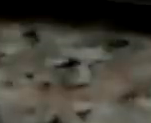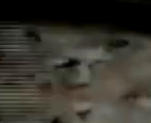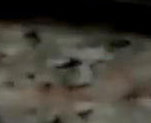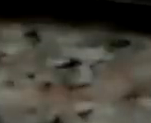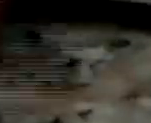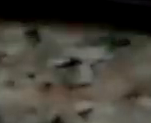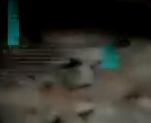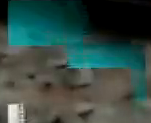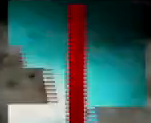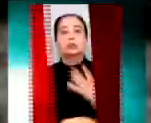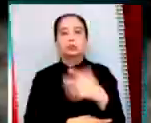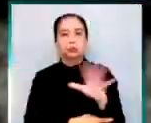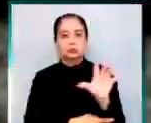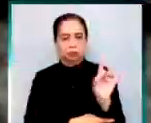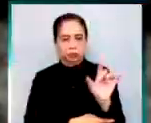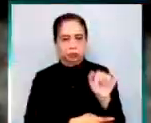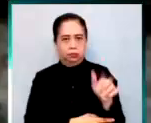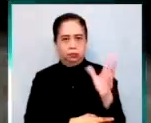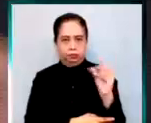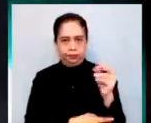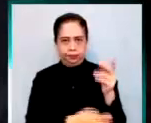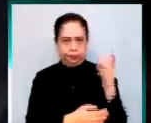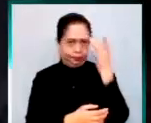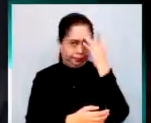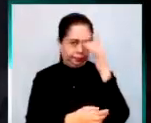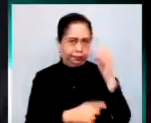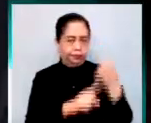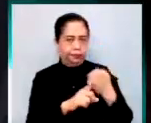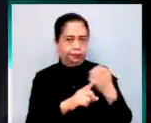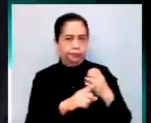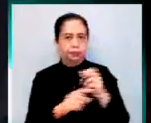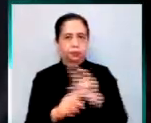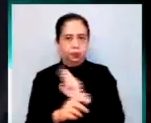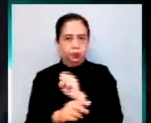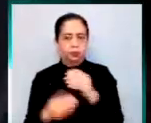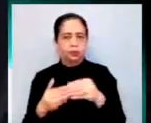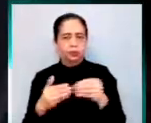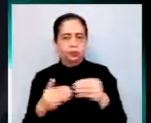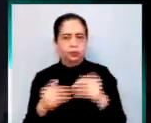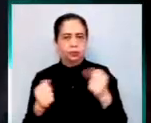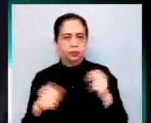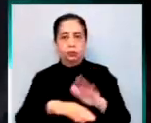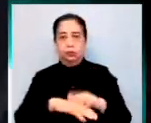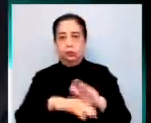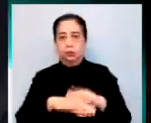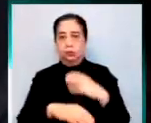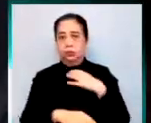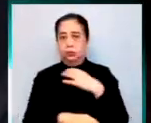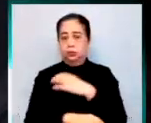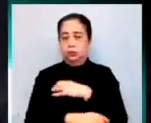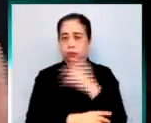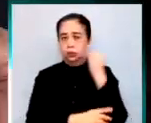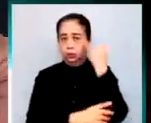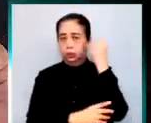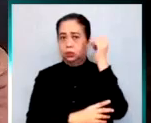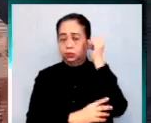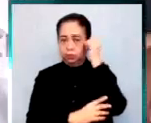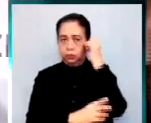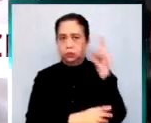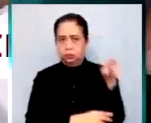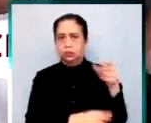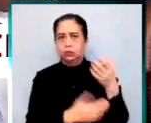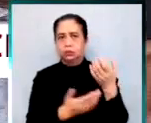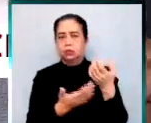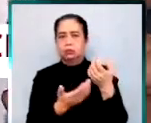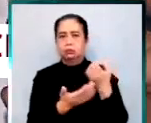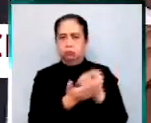58 pesos and 50 centavos kada dolyar. Pero ngayon pa lang, babala ni Congressman Joey Salceda na isa ring ekonomista,